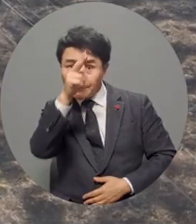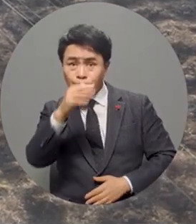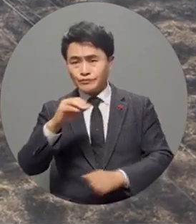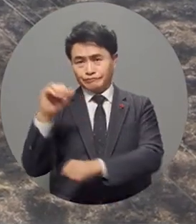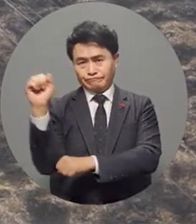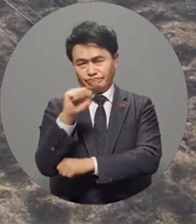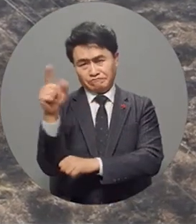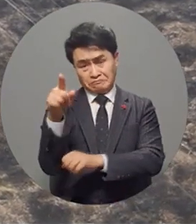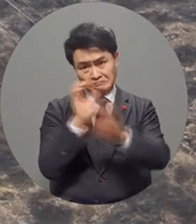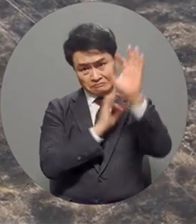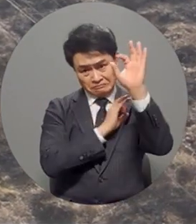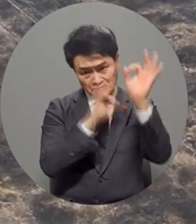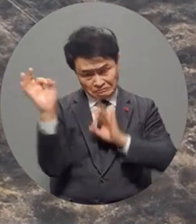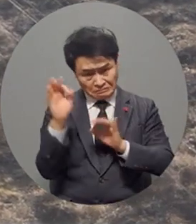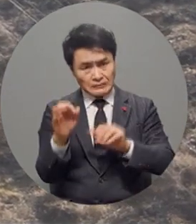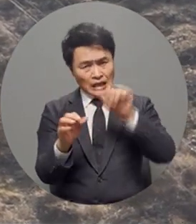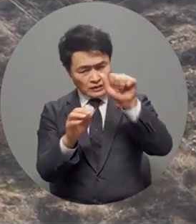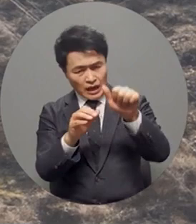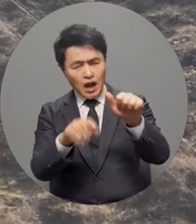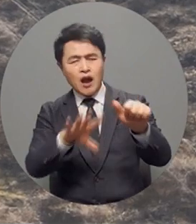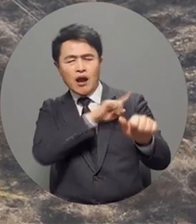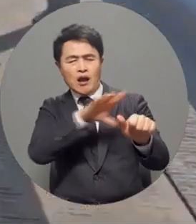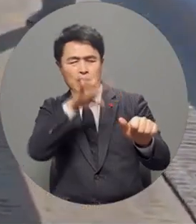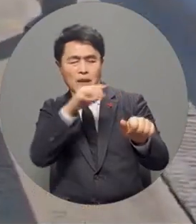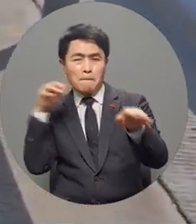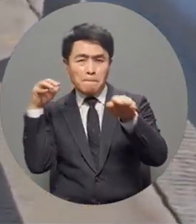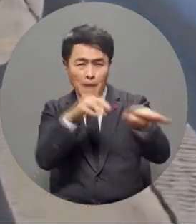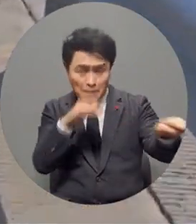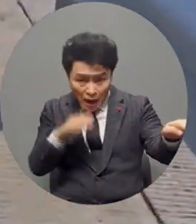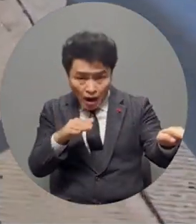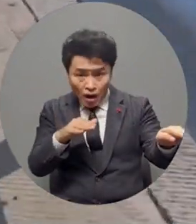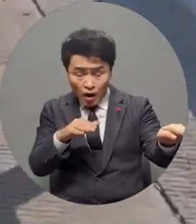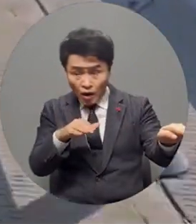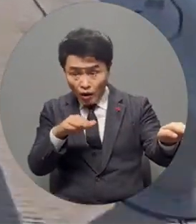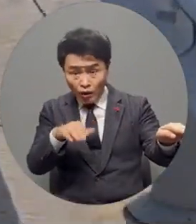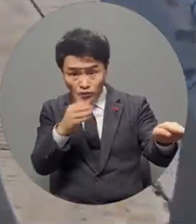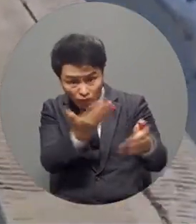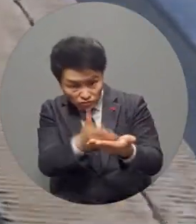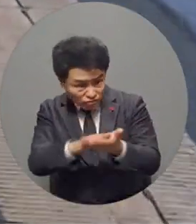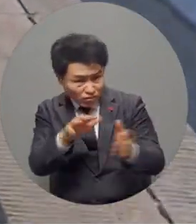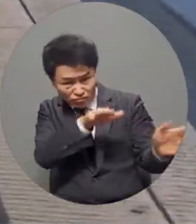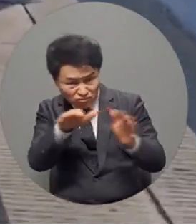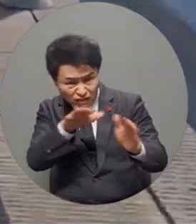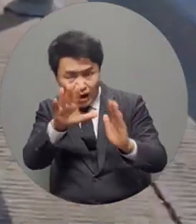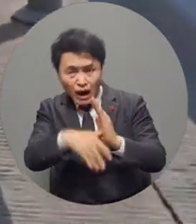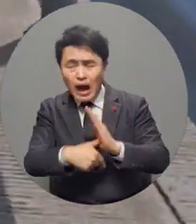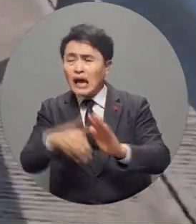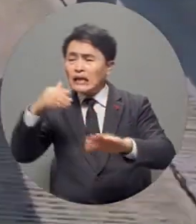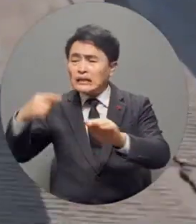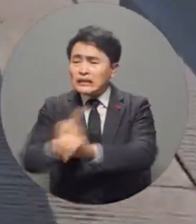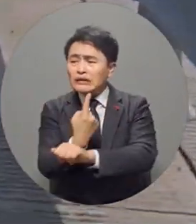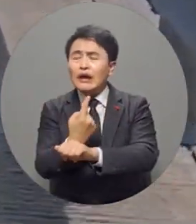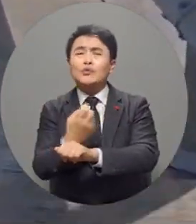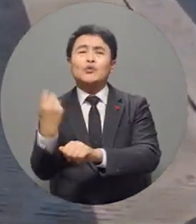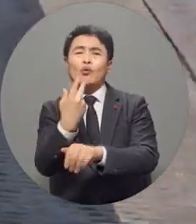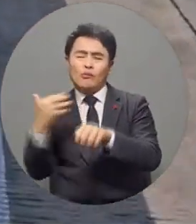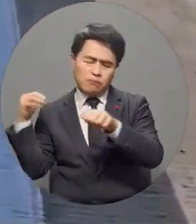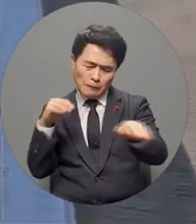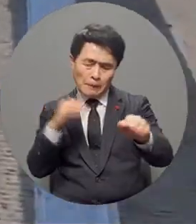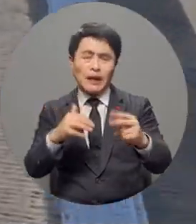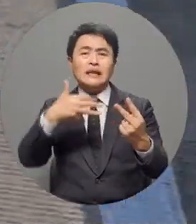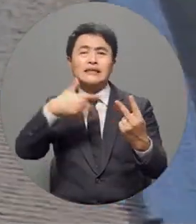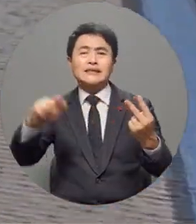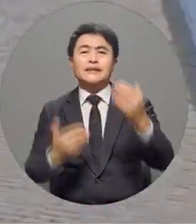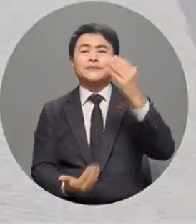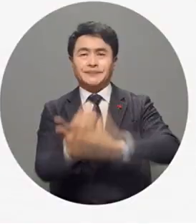운전 부주의로 차량 5대가 먼저 추돌했는데 사고 수습 중에 나머지 차량들이 추돌하면서 2차 사고로 이어진 것으로